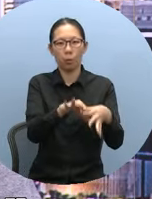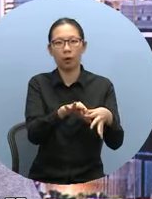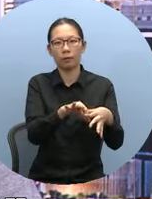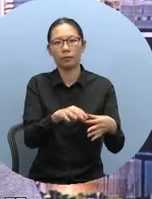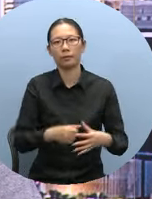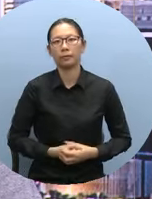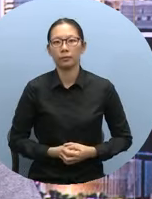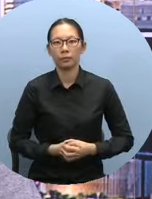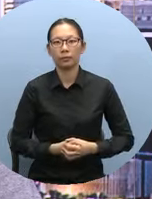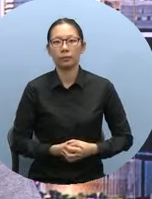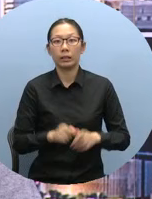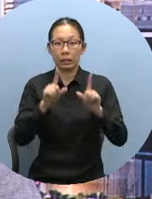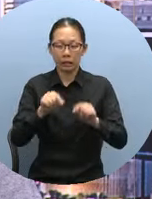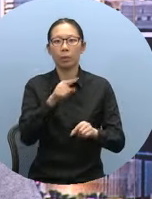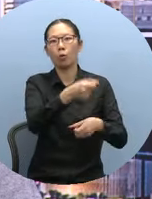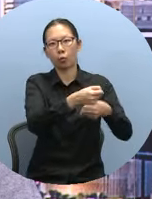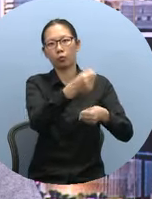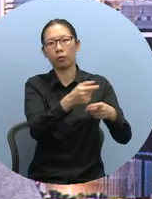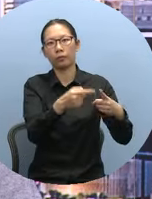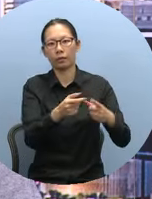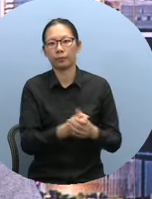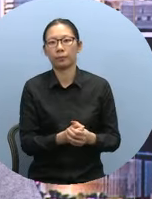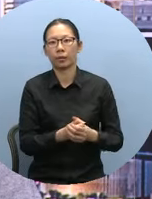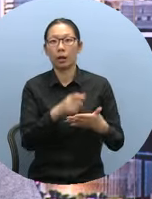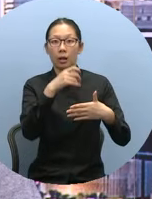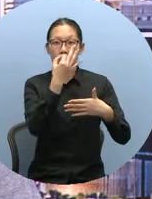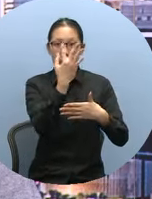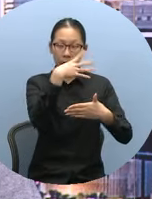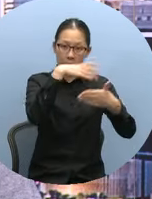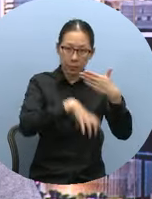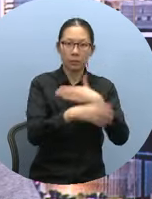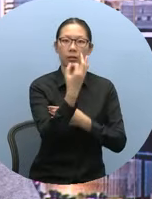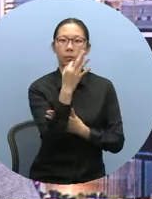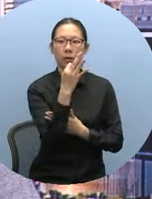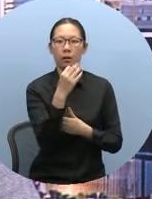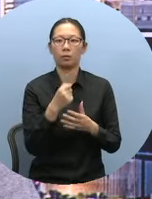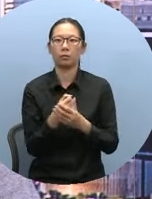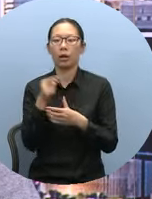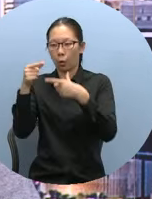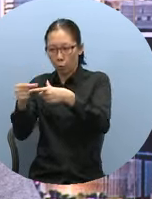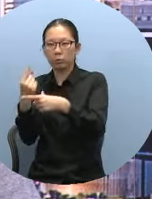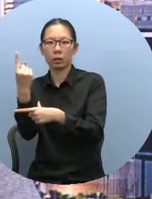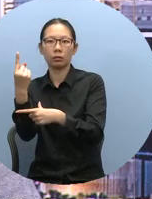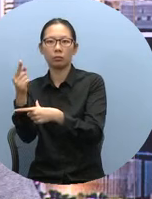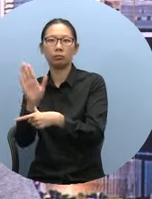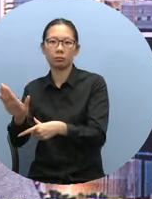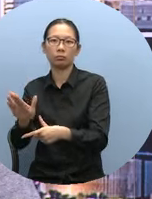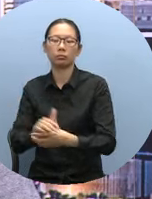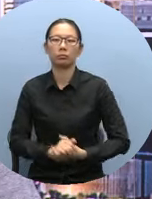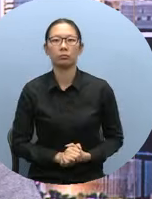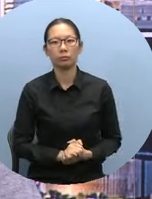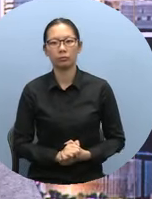個案啦，即係啲工作人員。其中嘅33宗個案咧都係喺宏記嗰間公司